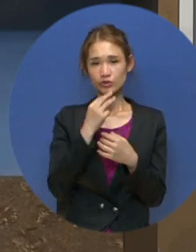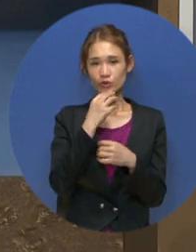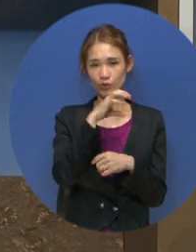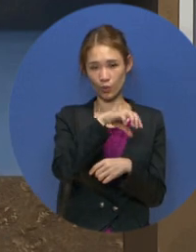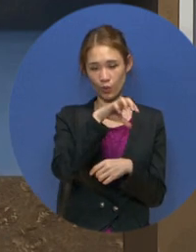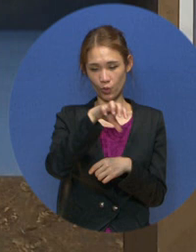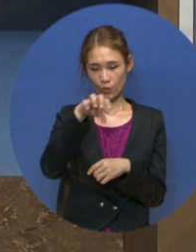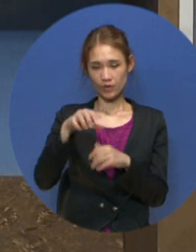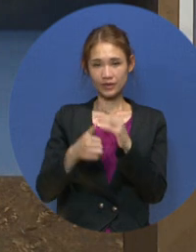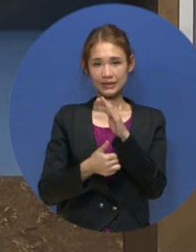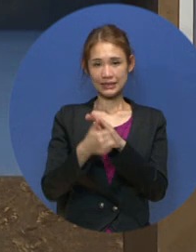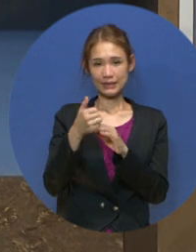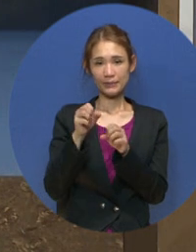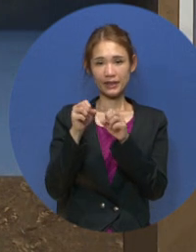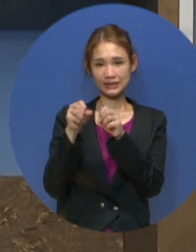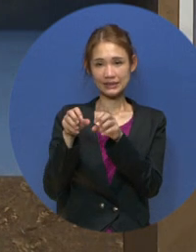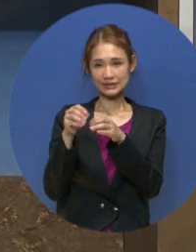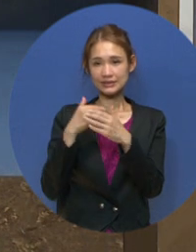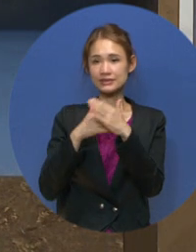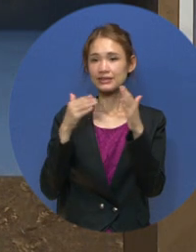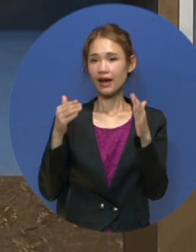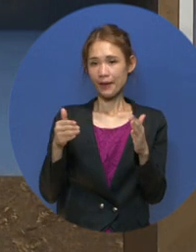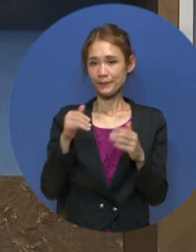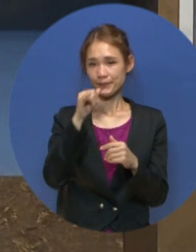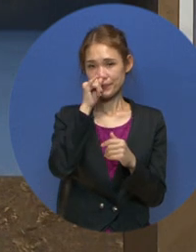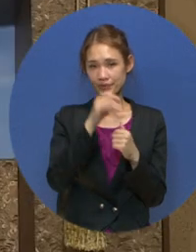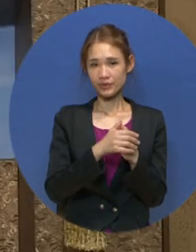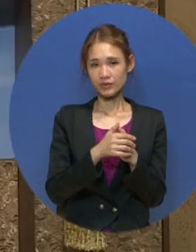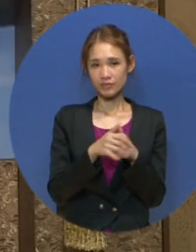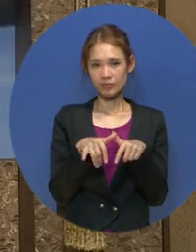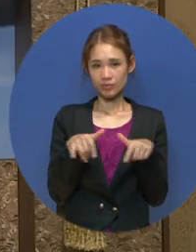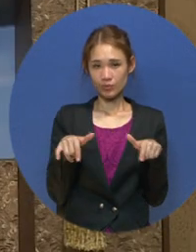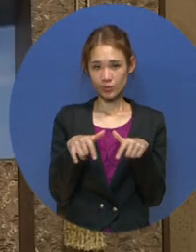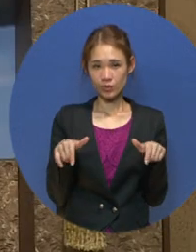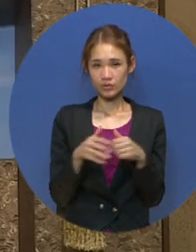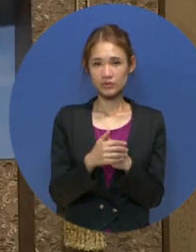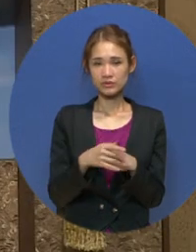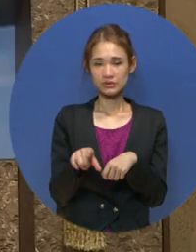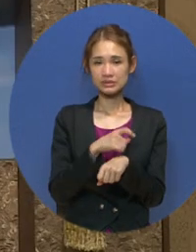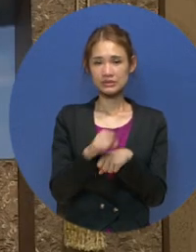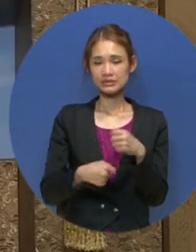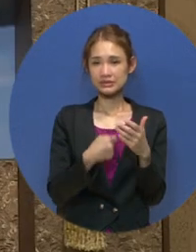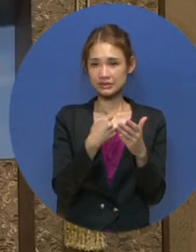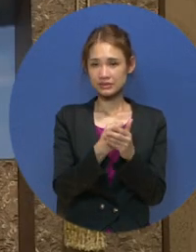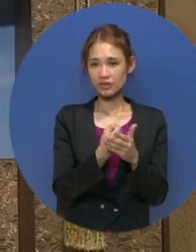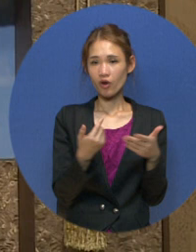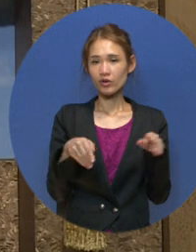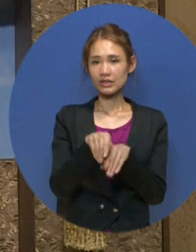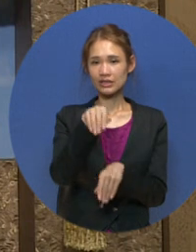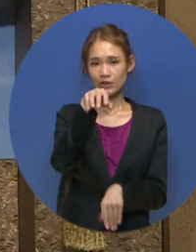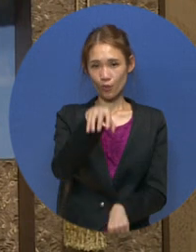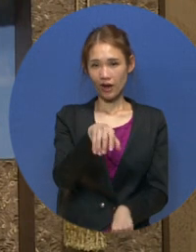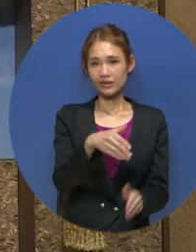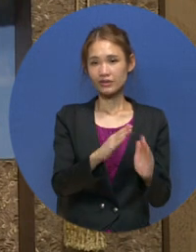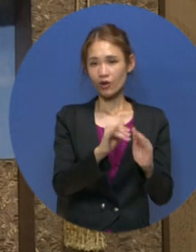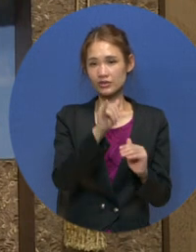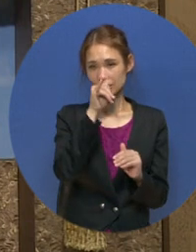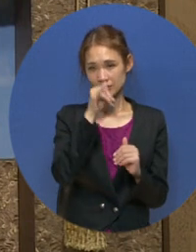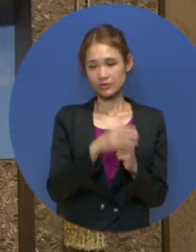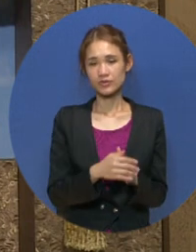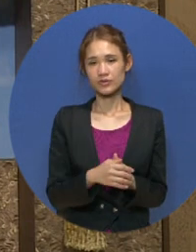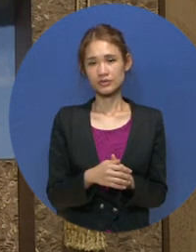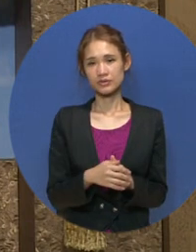희망 기증함도 네, 있는 것으로 기증함이 알고 있습니다. 있거든요. 네. 보통은 특정 기관에 저희가 세팅을 하고